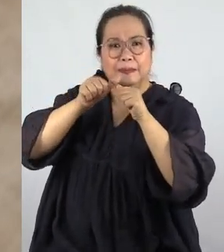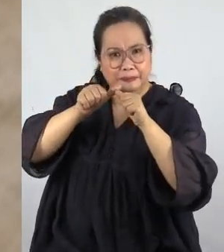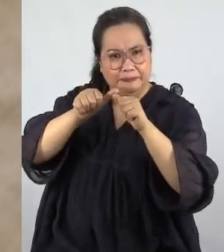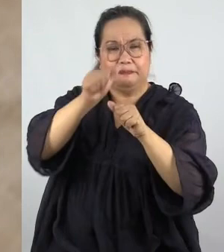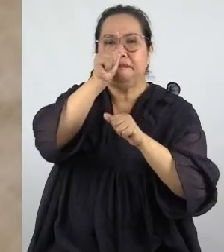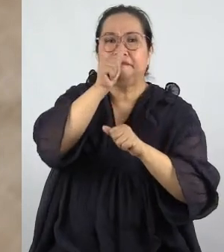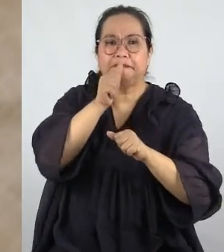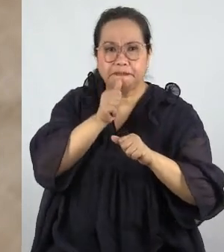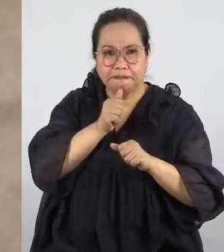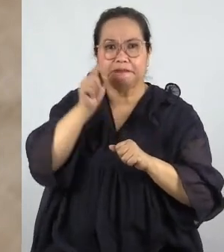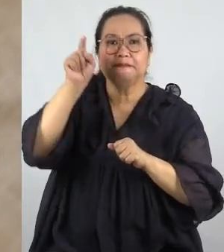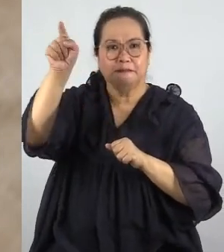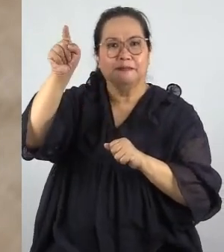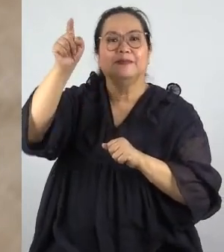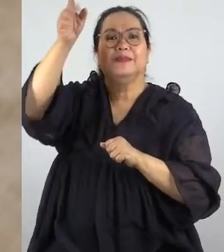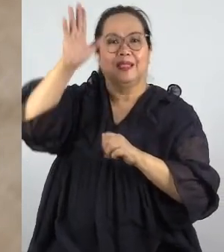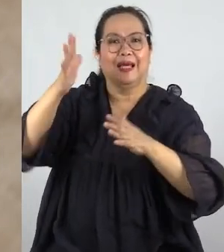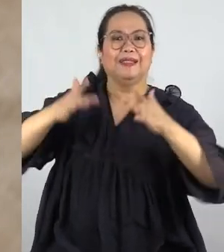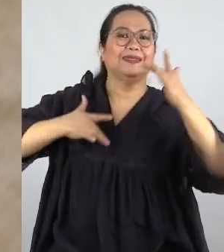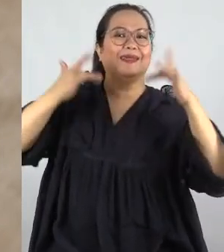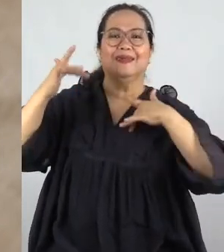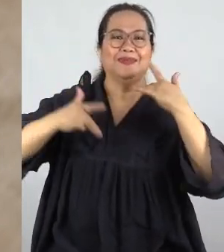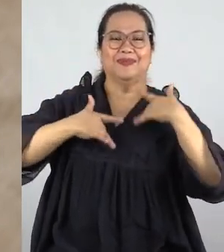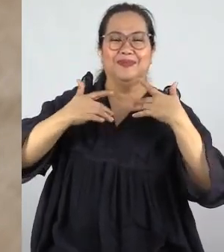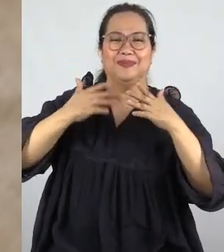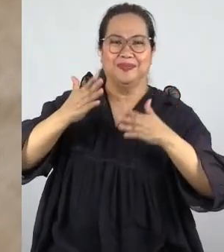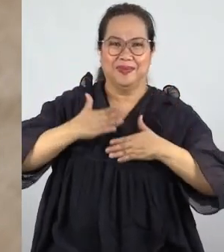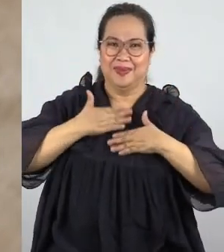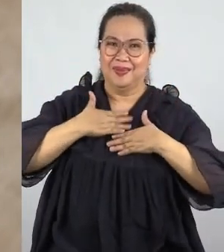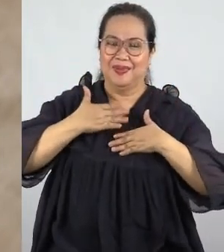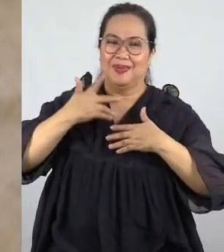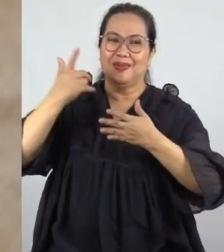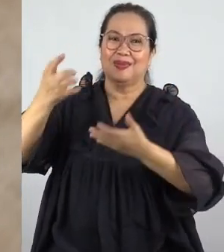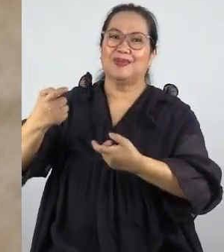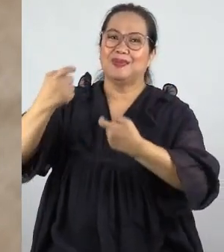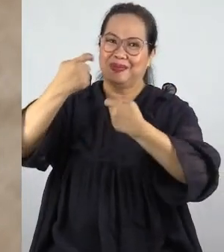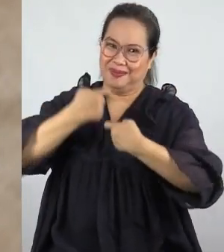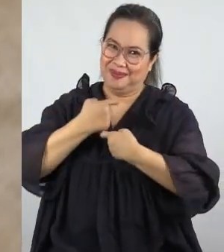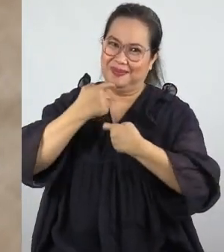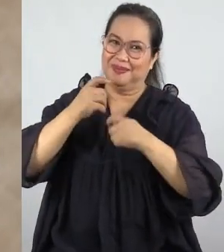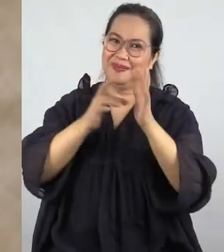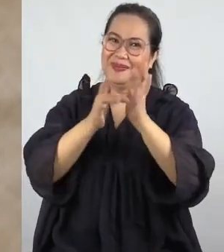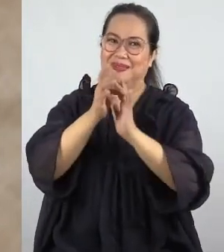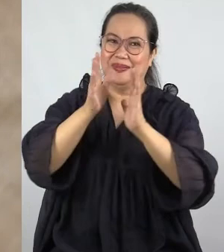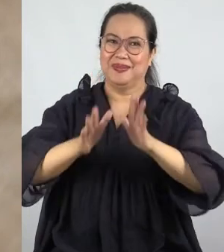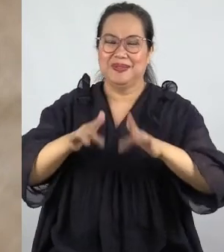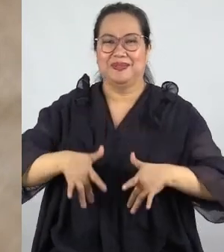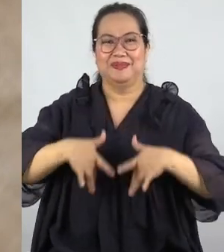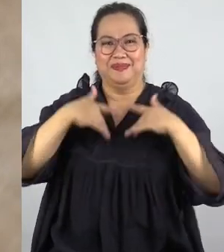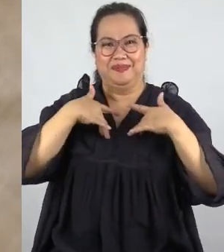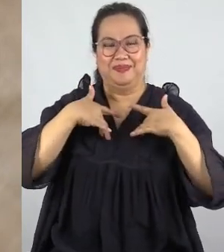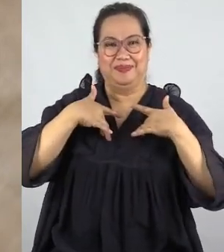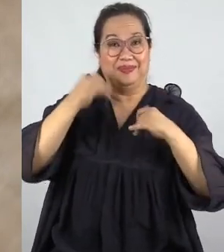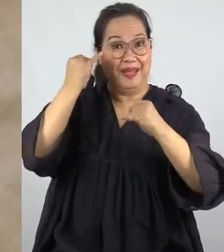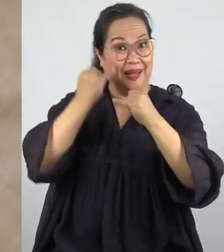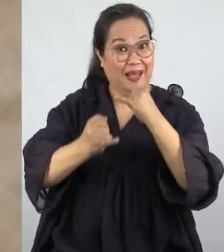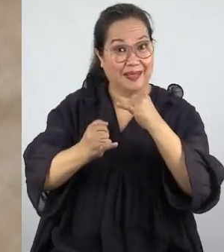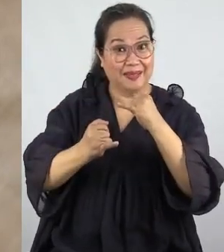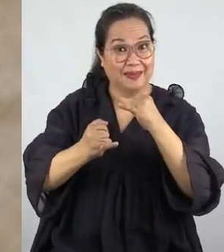ating buhay sa kanyang kagalakan para maging insentibo ng ating pamumuhay Kristiyano. At huli sa